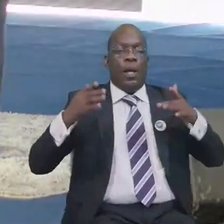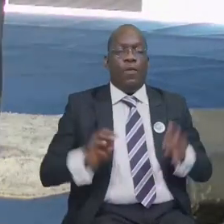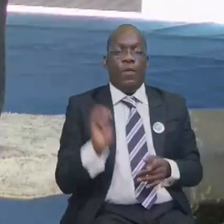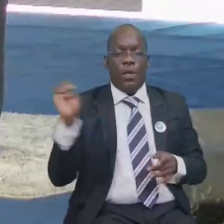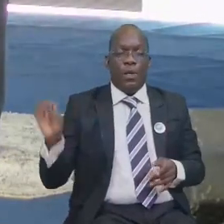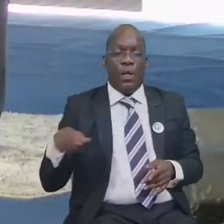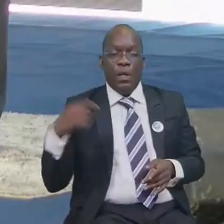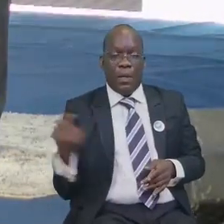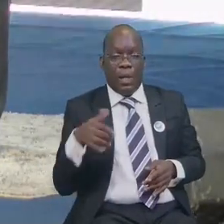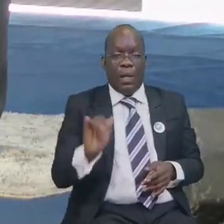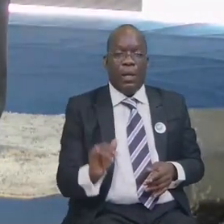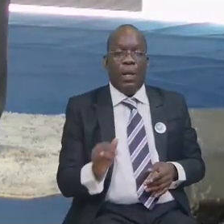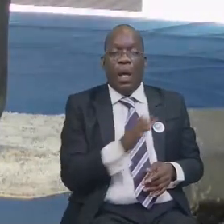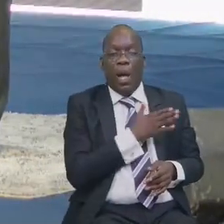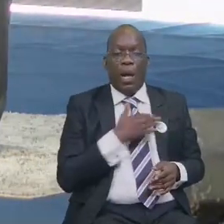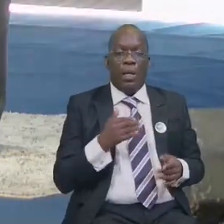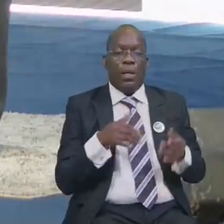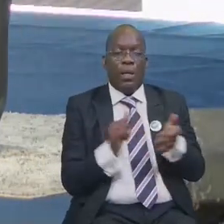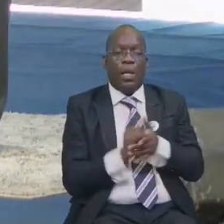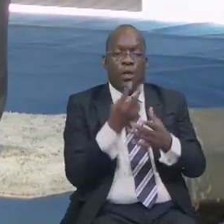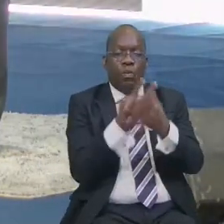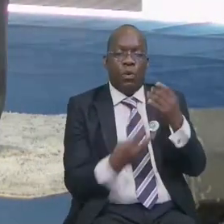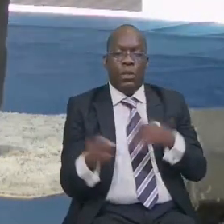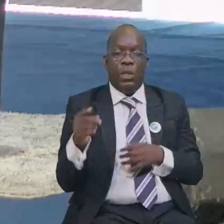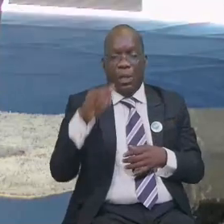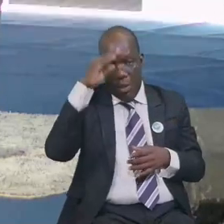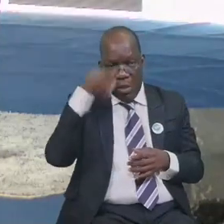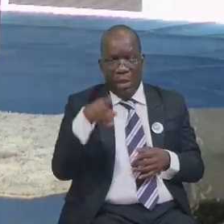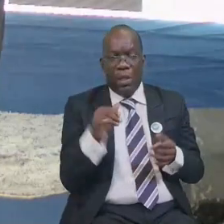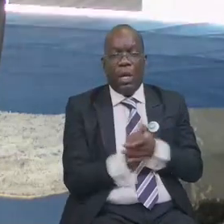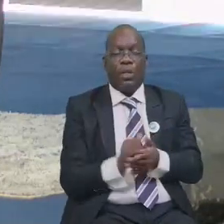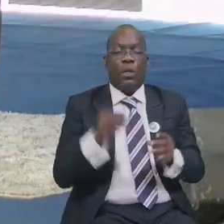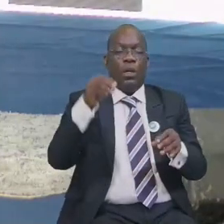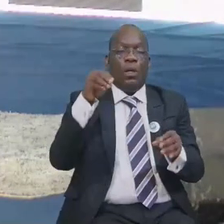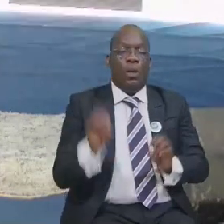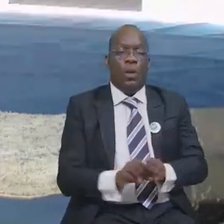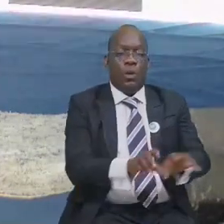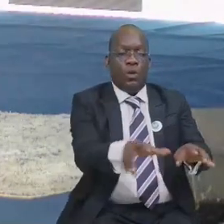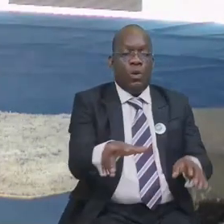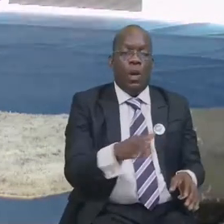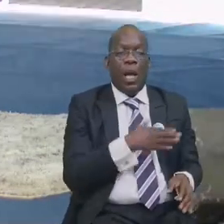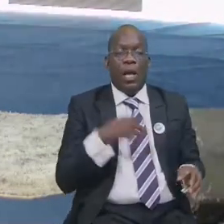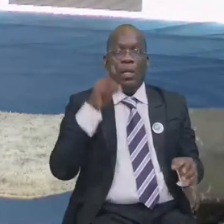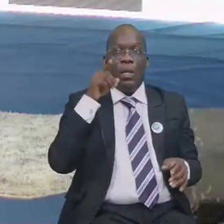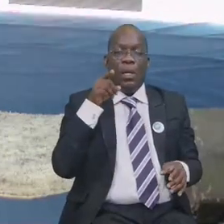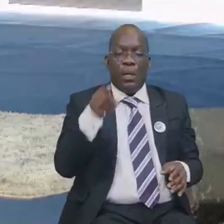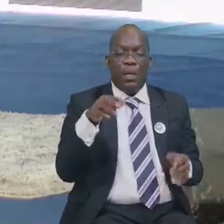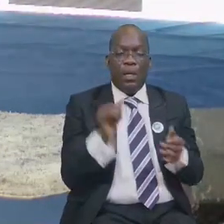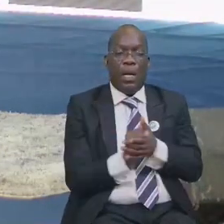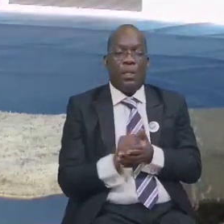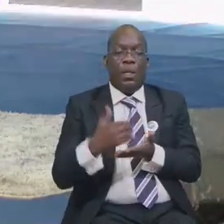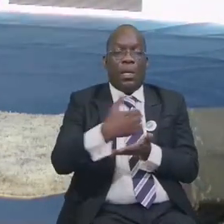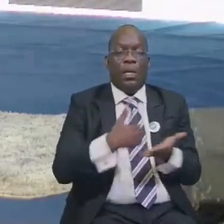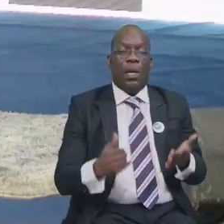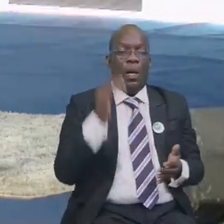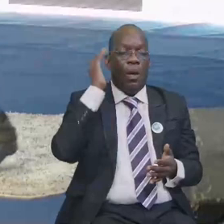sème et celui qui moissonne se réjouissent ensemble. Verset